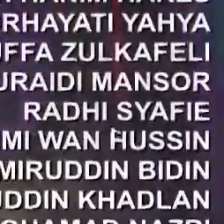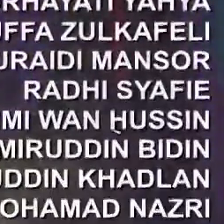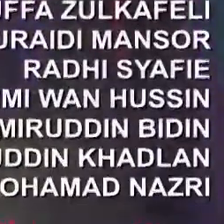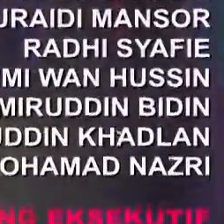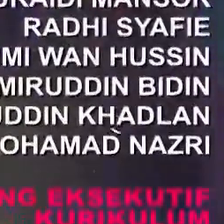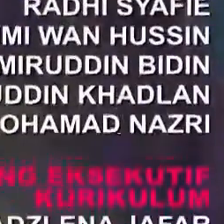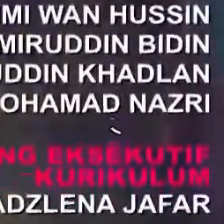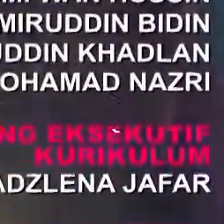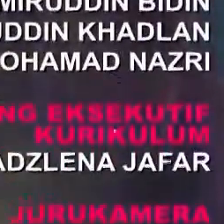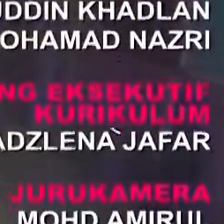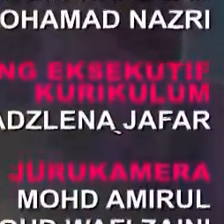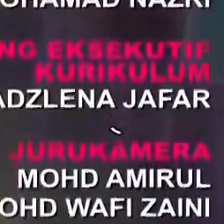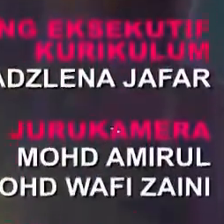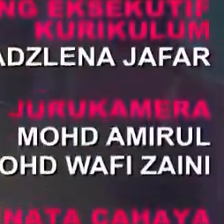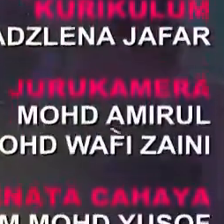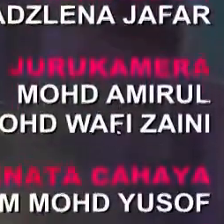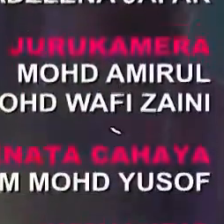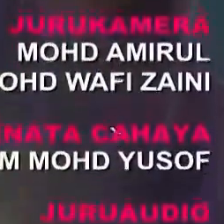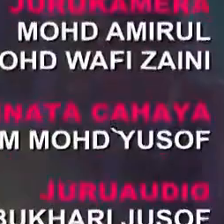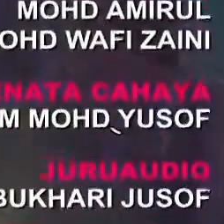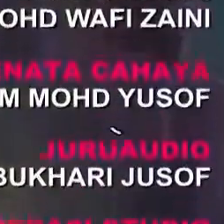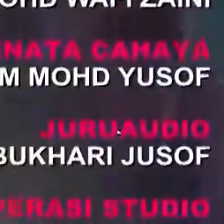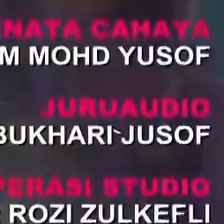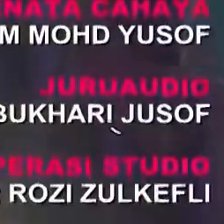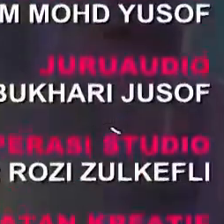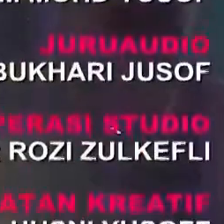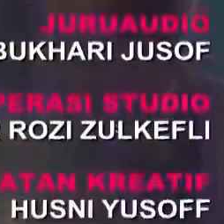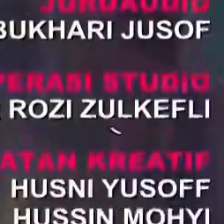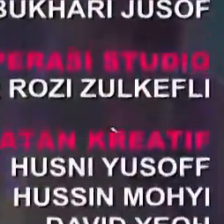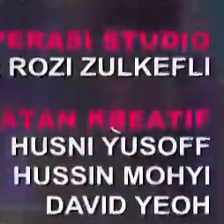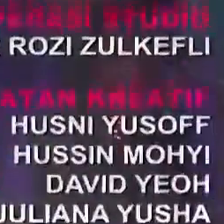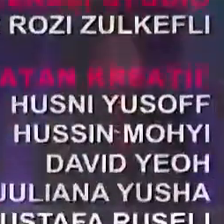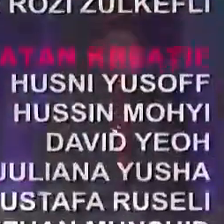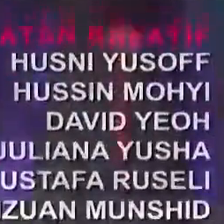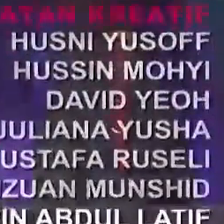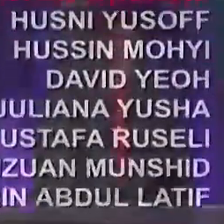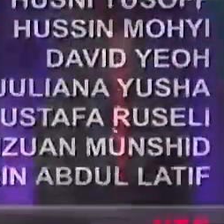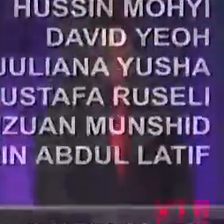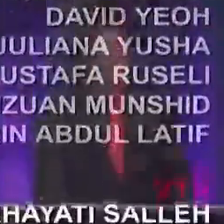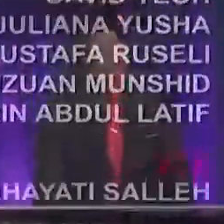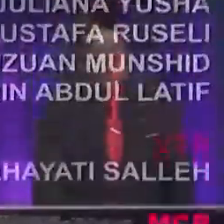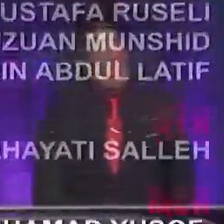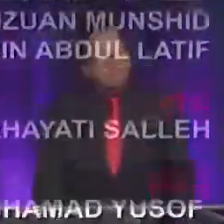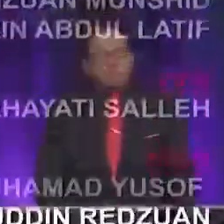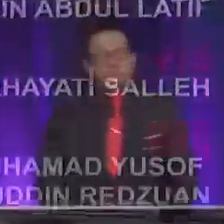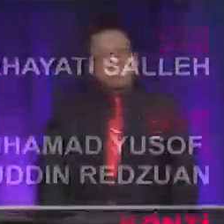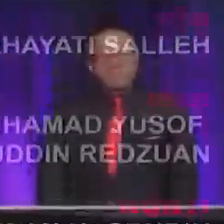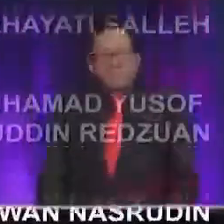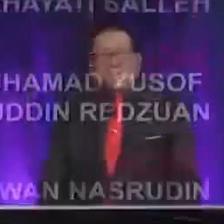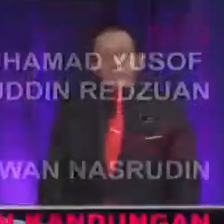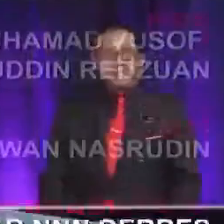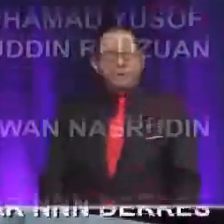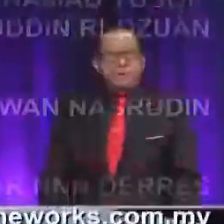Kepercayaan kepada Tuhan, kesetiaan kepada Raja dalam negara,